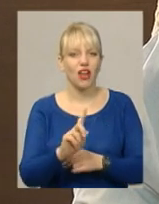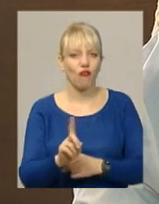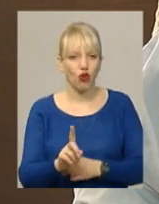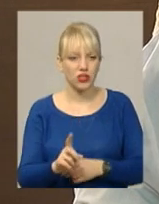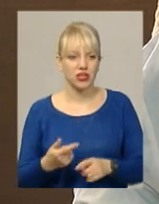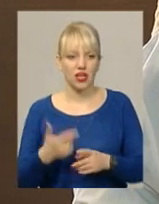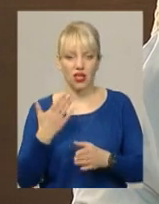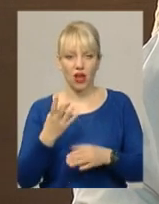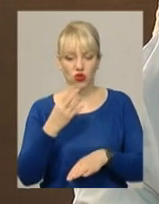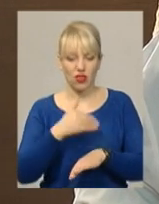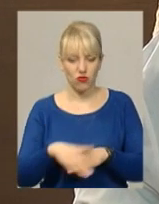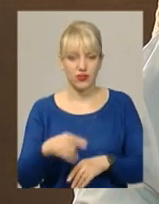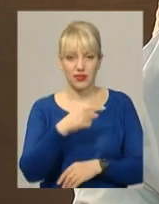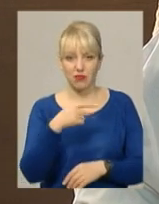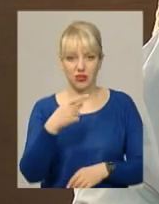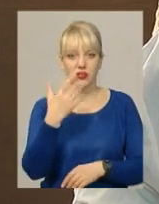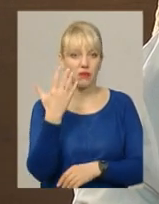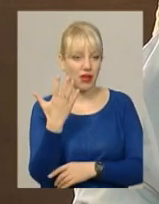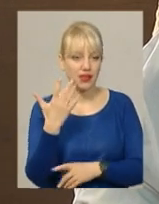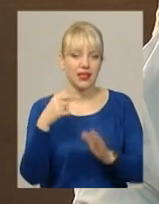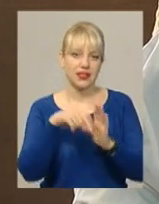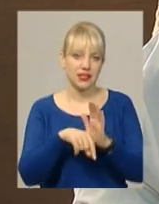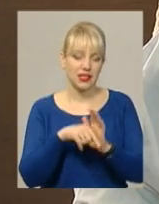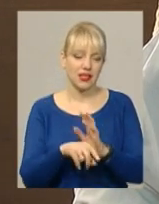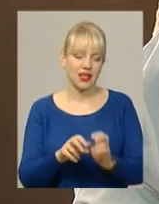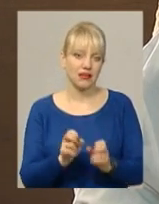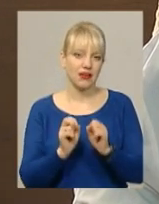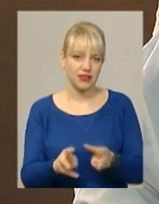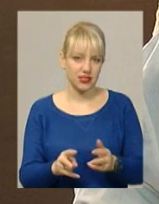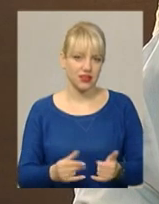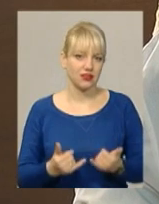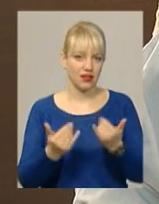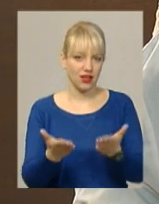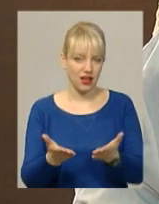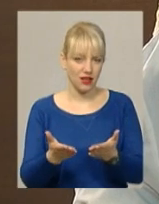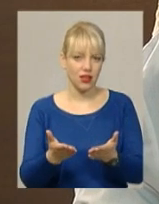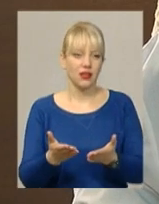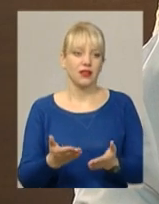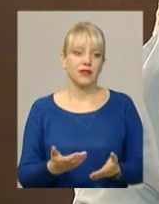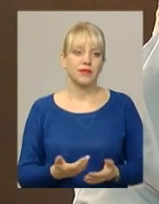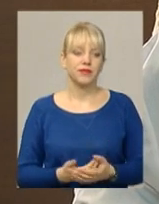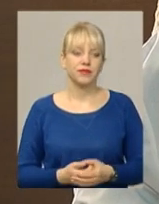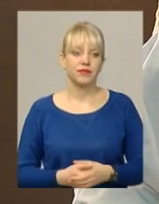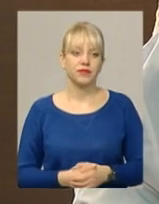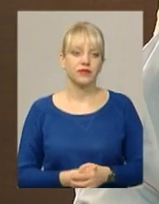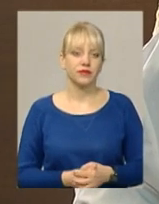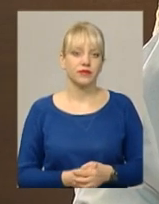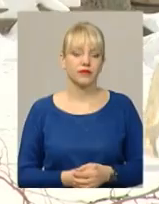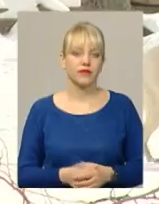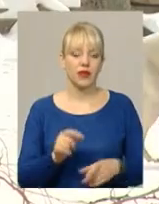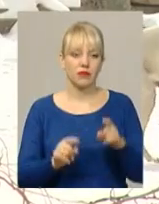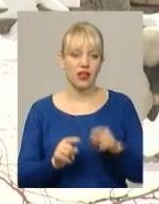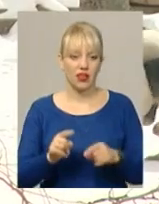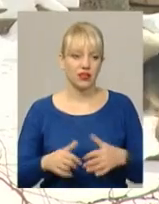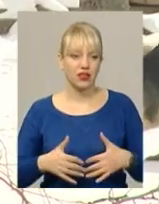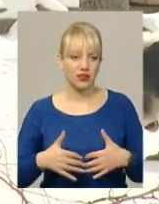на вулиці мінус 5 градусів, це вже є ризик для певних тварин.